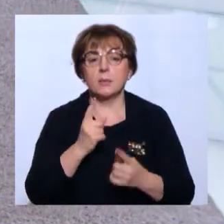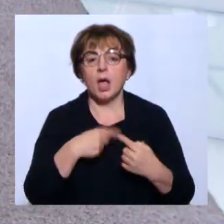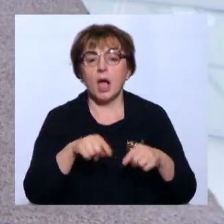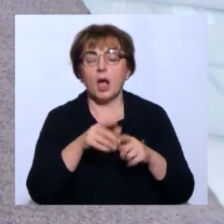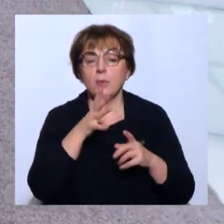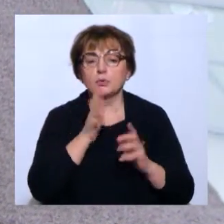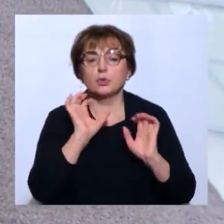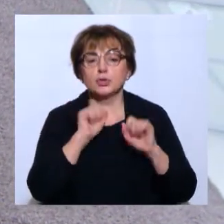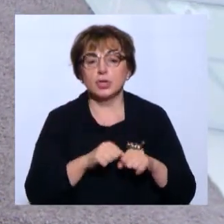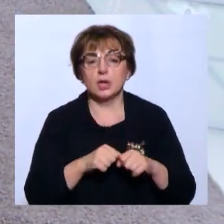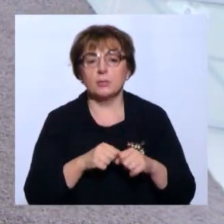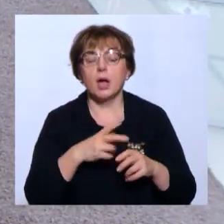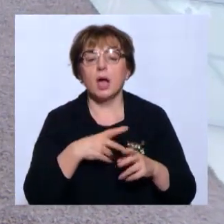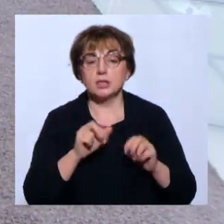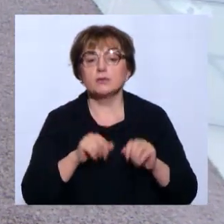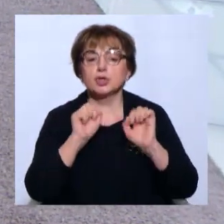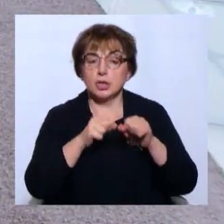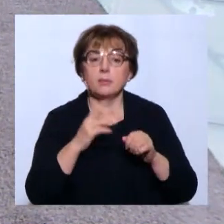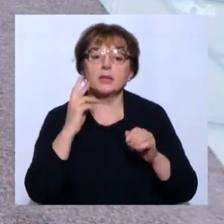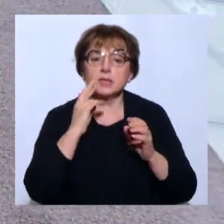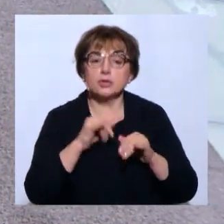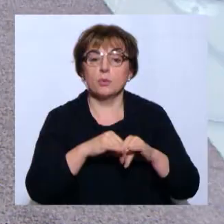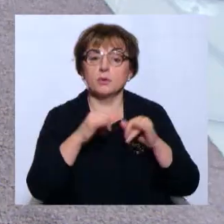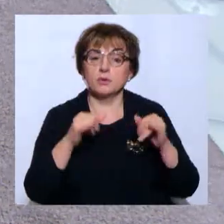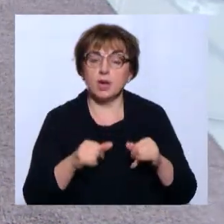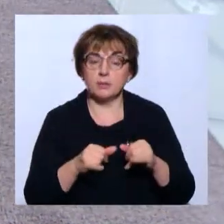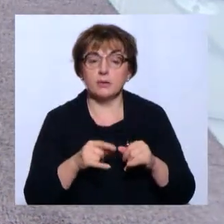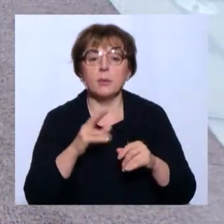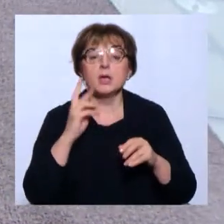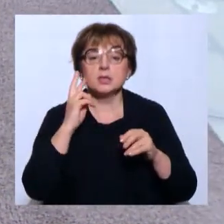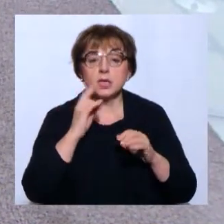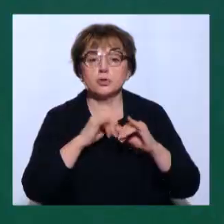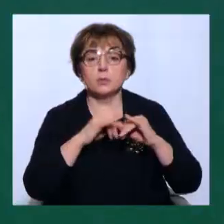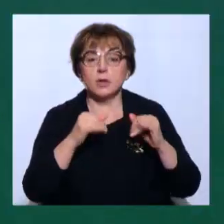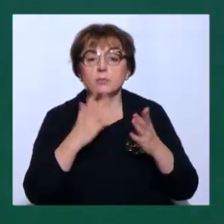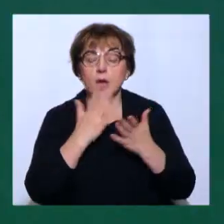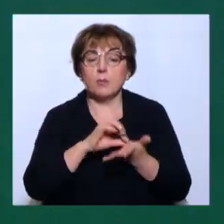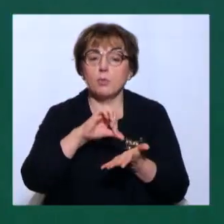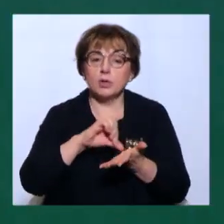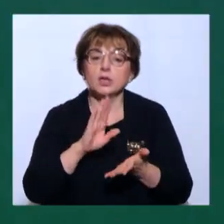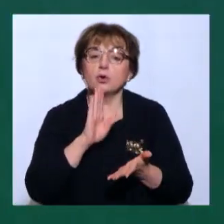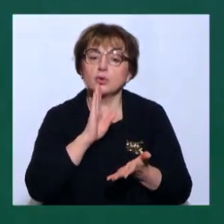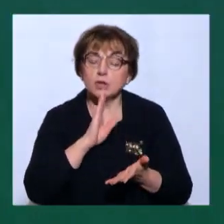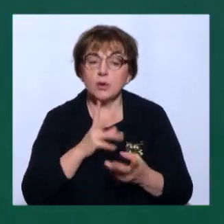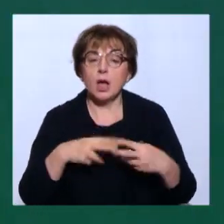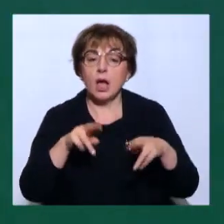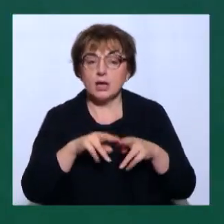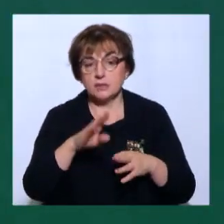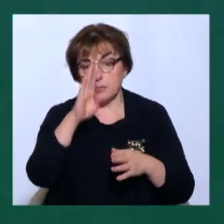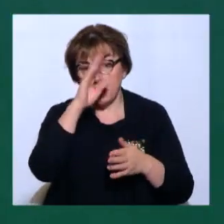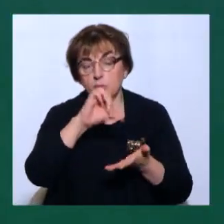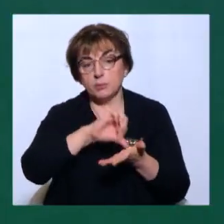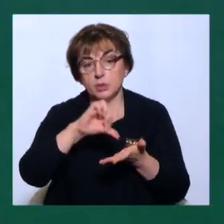ამავდროულად ახასიათებს სქესობრივი გამრავლება. სქესობრივ გამრავლებაში მონაწილეობს დედრობითი და მამრობითი სასქესო